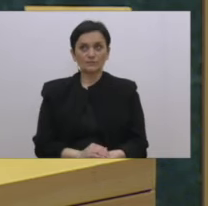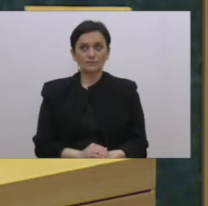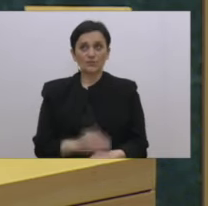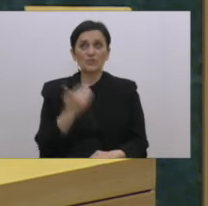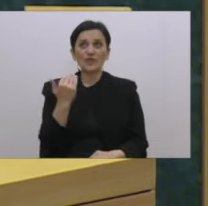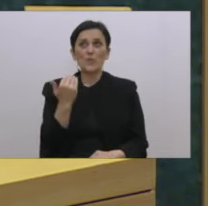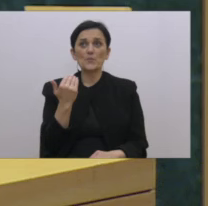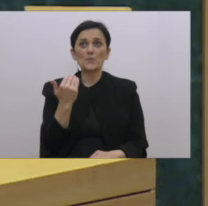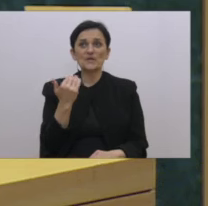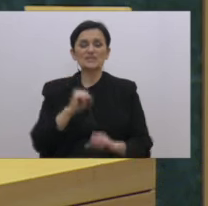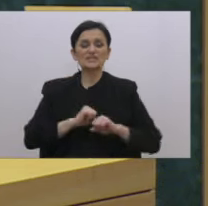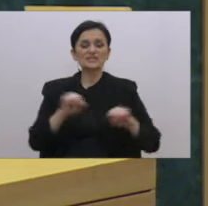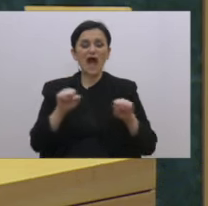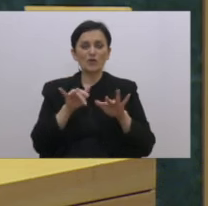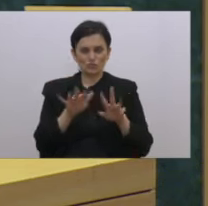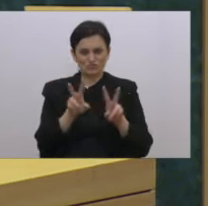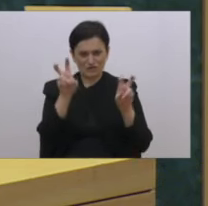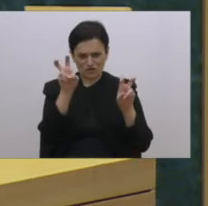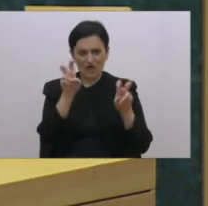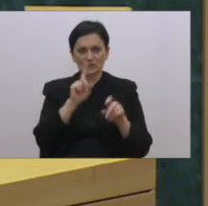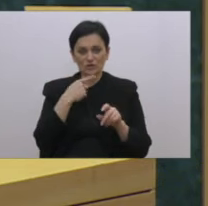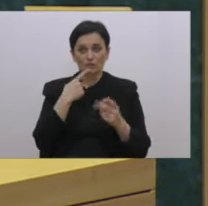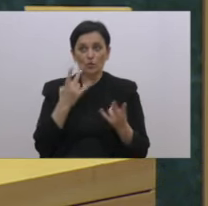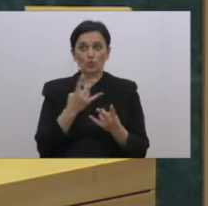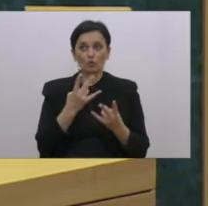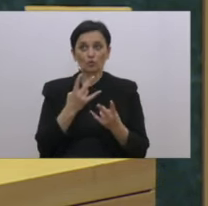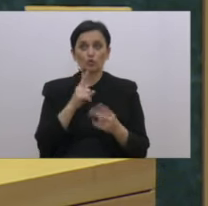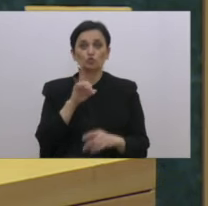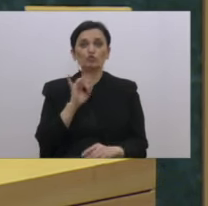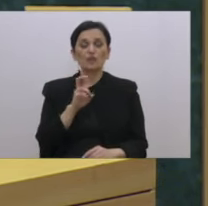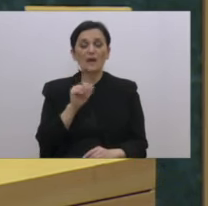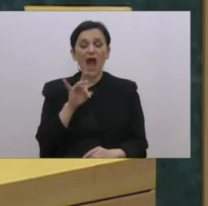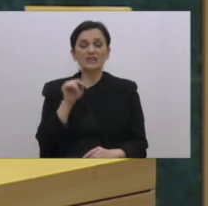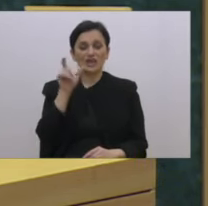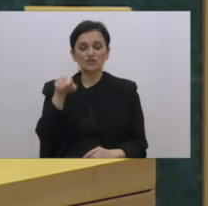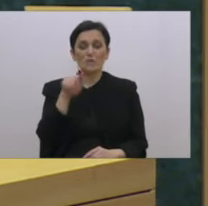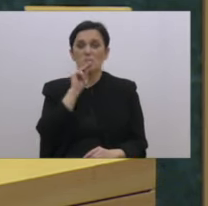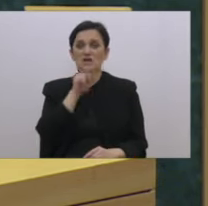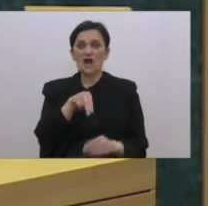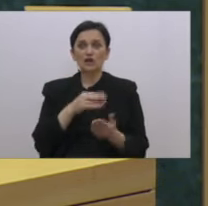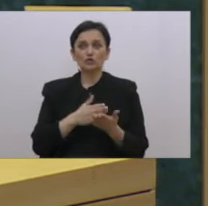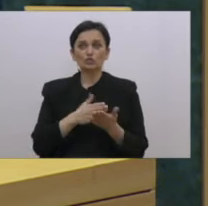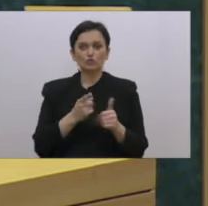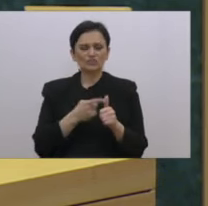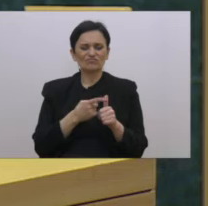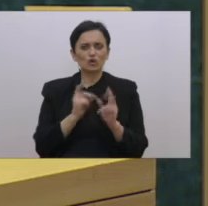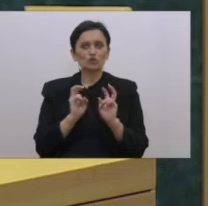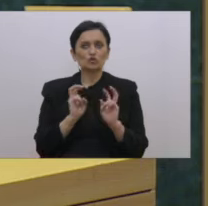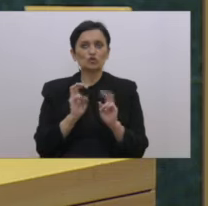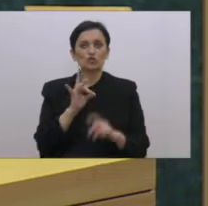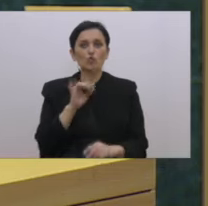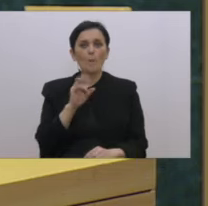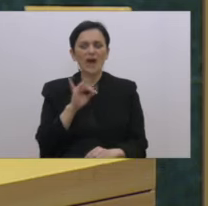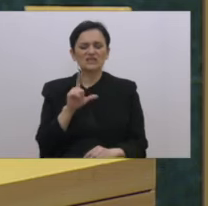Mis sagmiro sakmes çqalebshi ratkmaunda Zurabadeishvili braldebulia egre tsordebuli